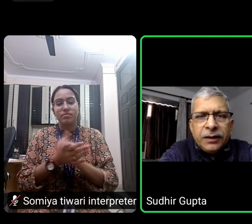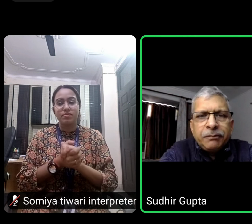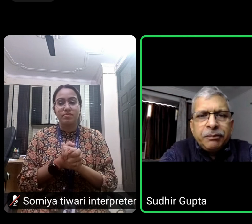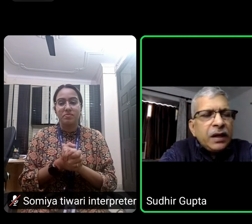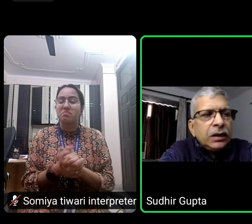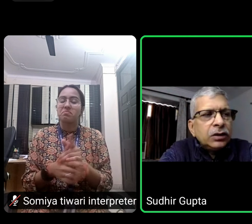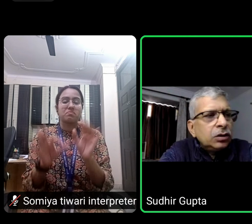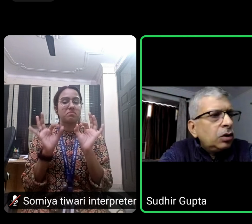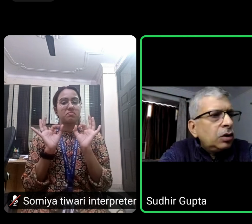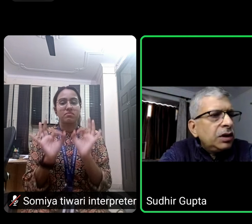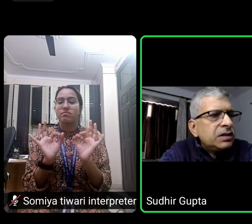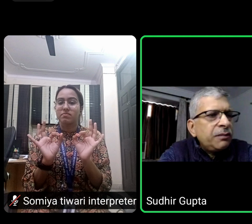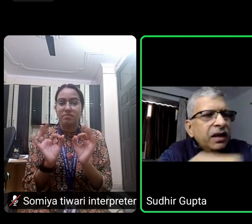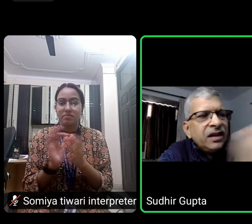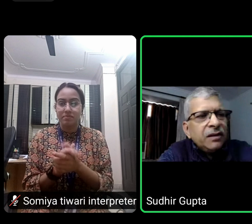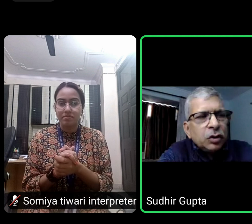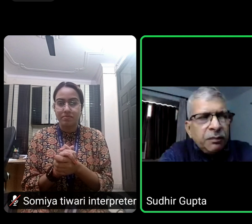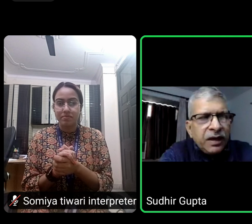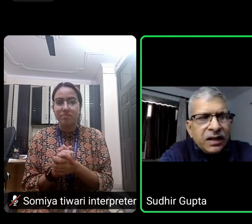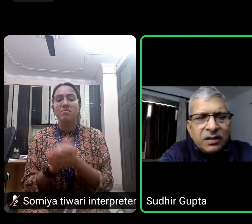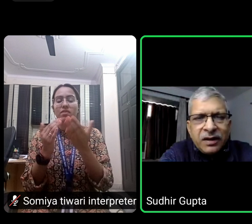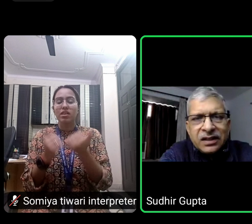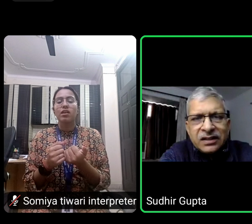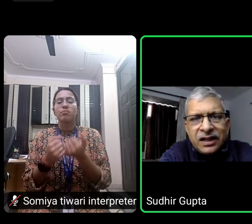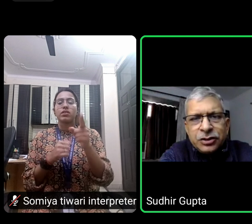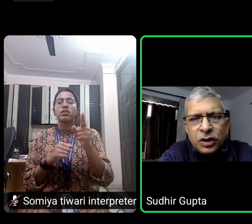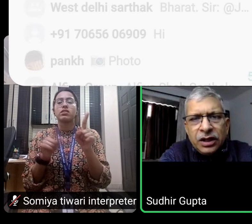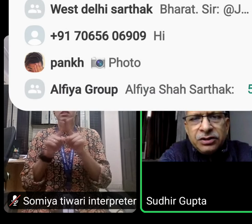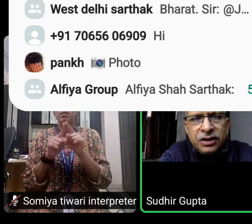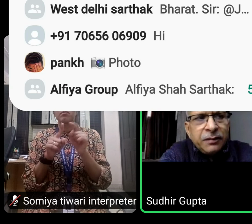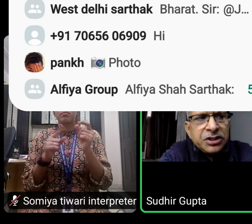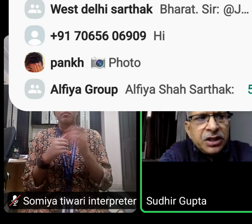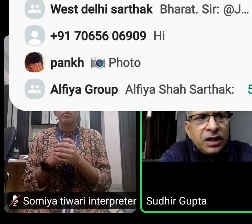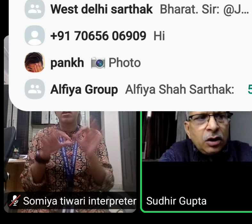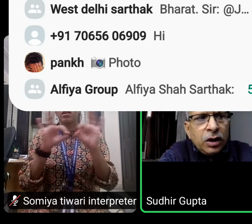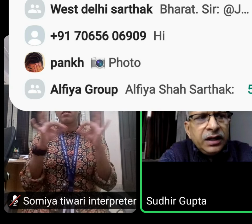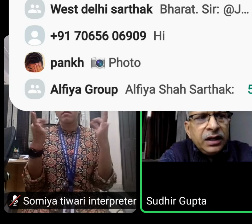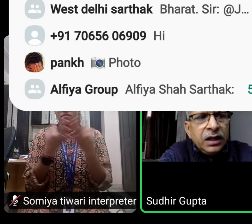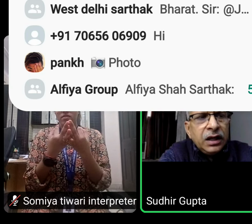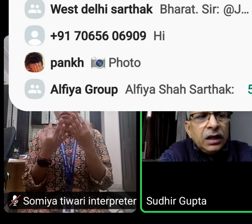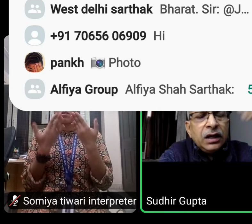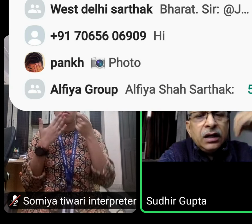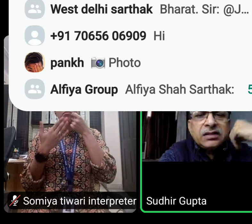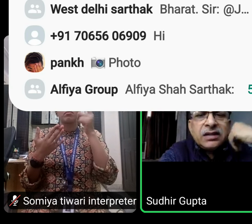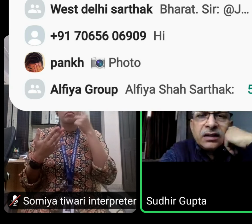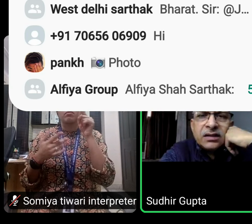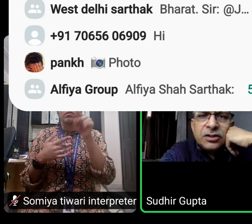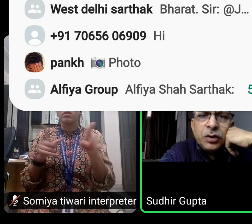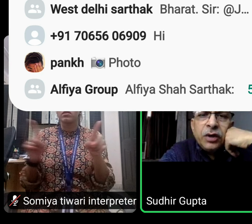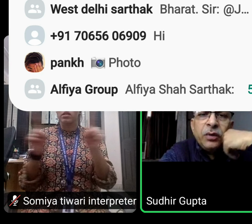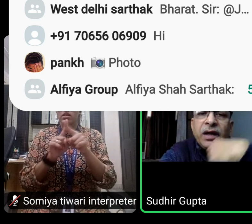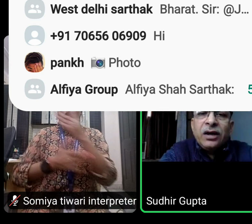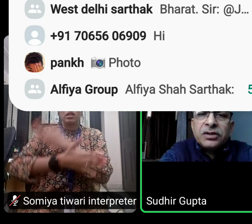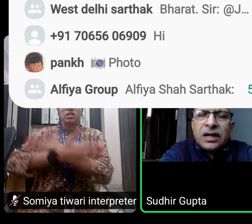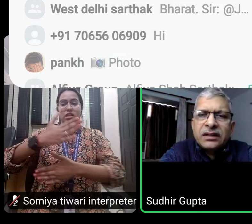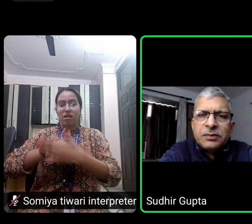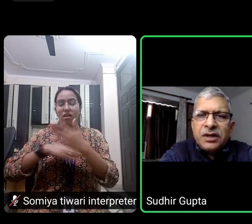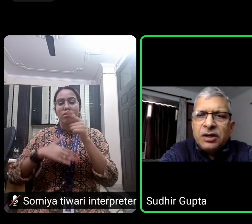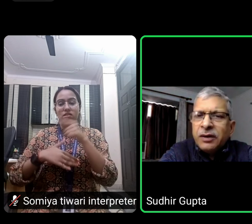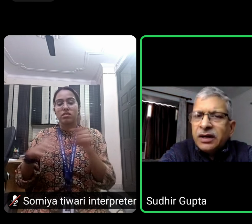बहुत बढ़िया। तो इससे पहले कि हम दो तीन पेरेंट्स हमारे साथ हैं जो कि जिनके बच्चे ऑलरेडी सार्थक से जुड़े हुए हैं